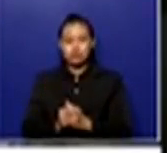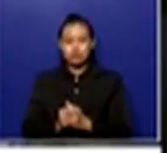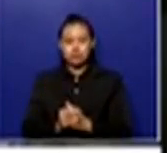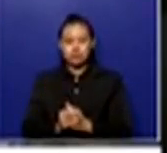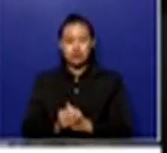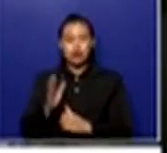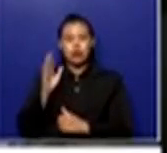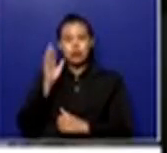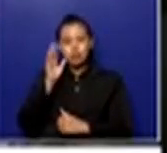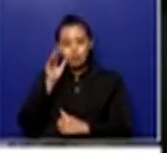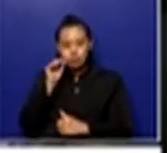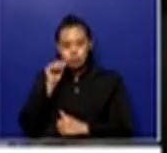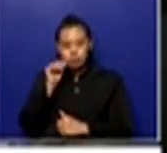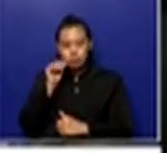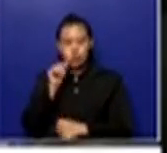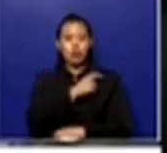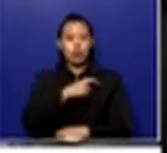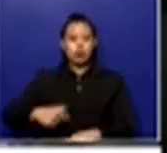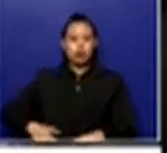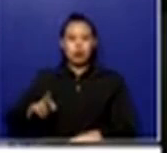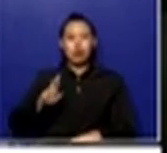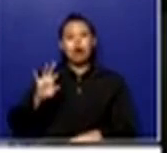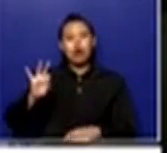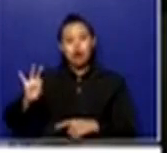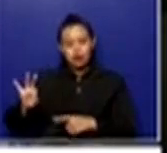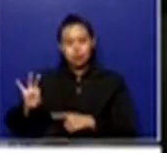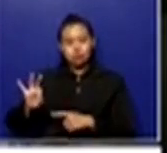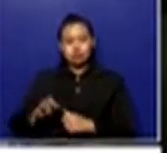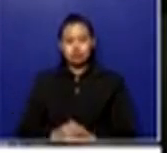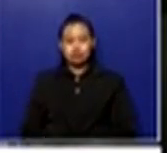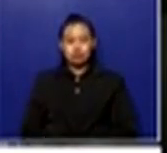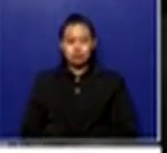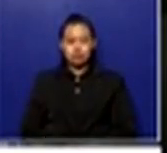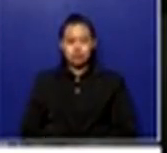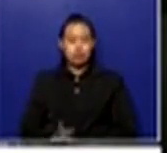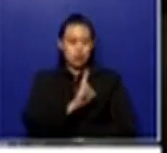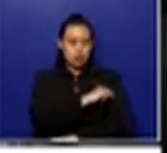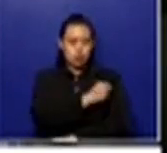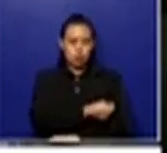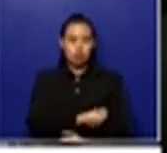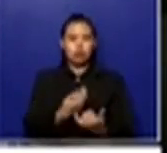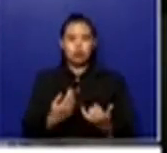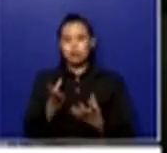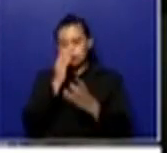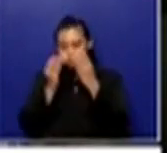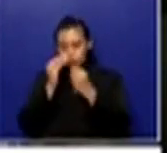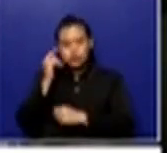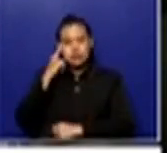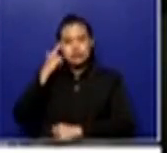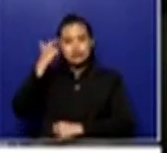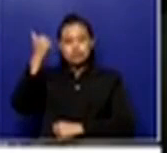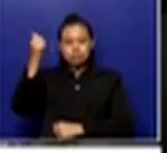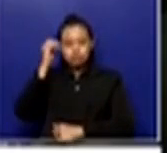านเป็นพระบิดาของการแพทย์แผนไทยแผนปัจจุบันของไทยเรานะครับจากการที่พระมหากรุณาธิคุณของสถ